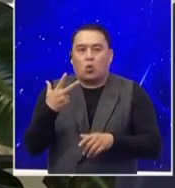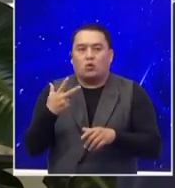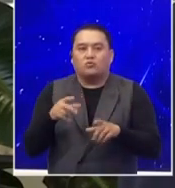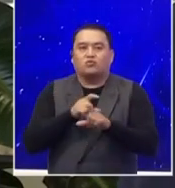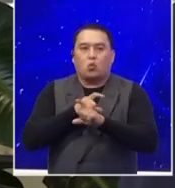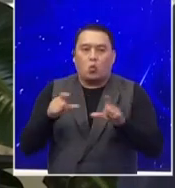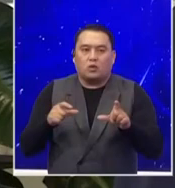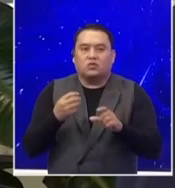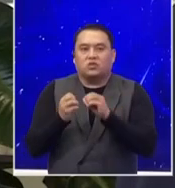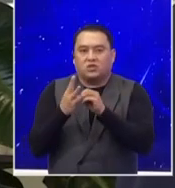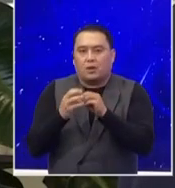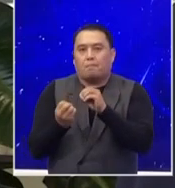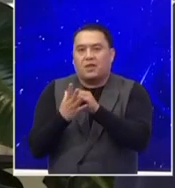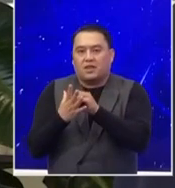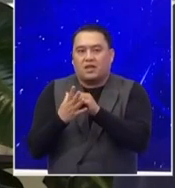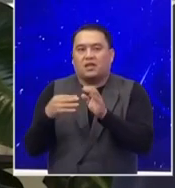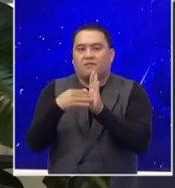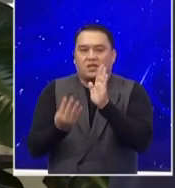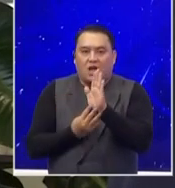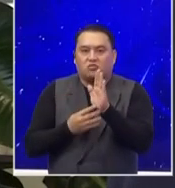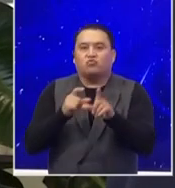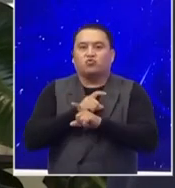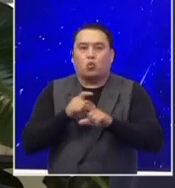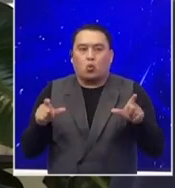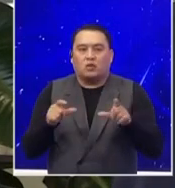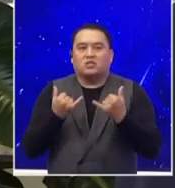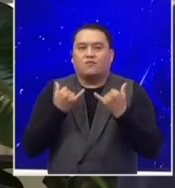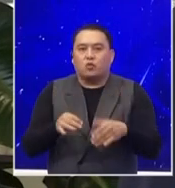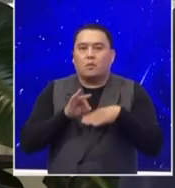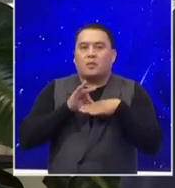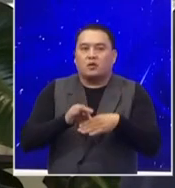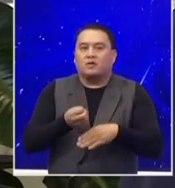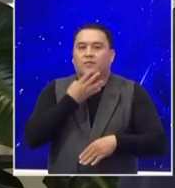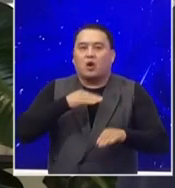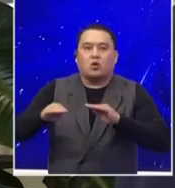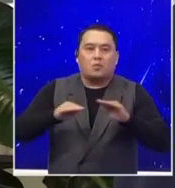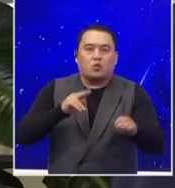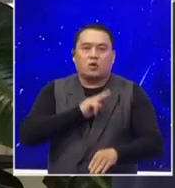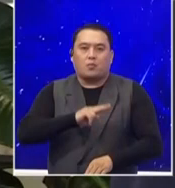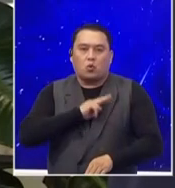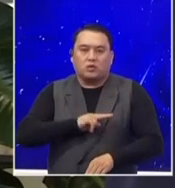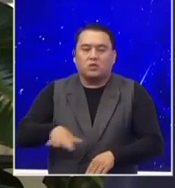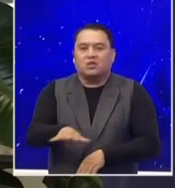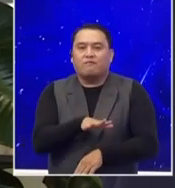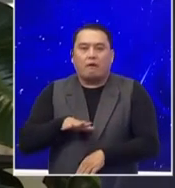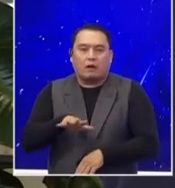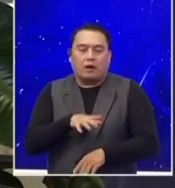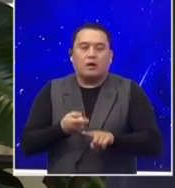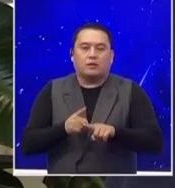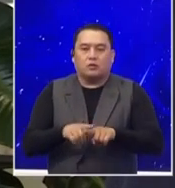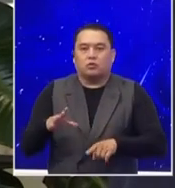школах, 14, 15, уже 19 школах сегодня проводятся благоустроительные работы, двора. Это